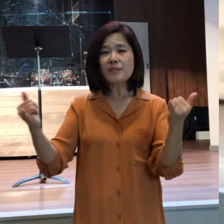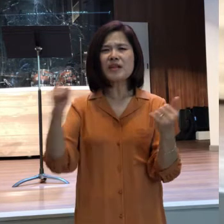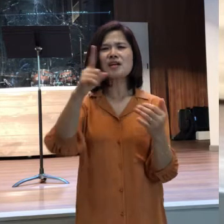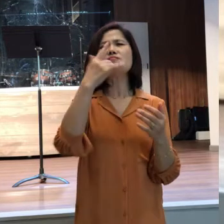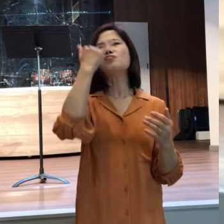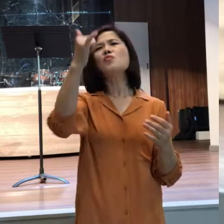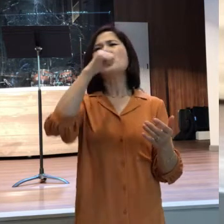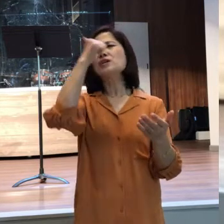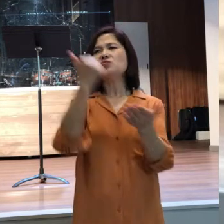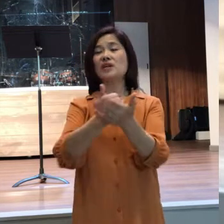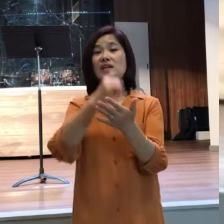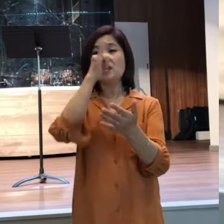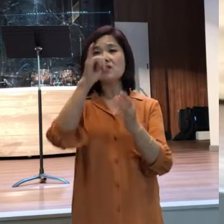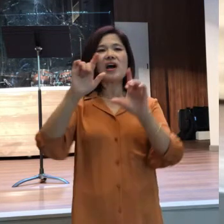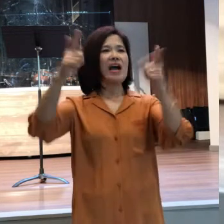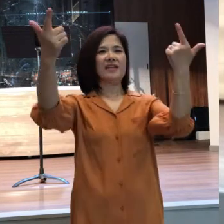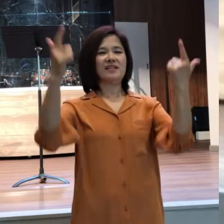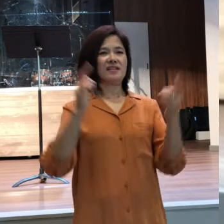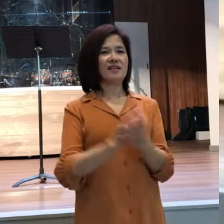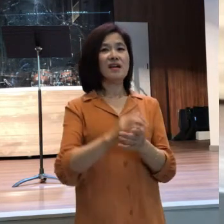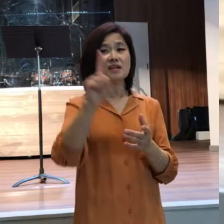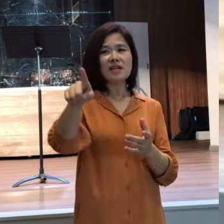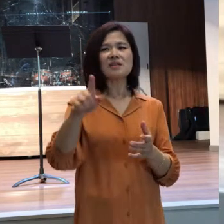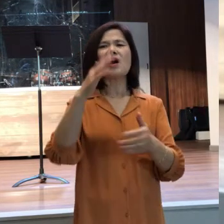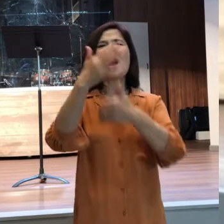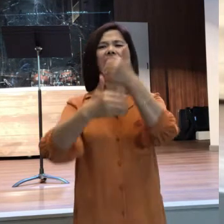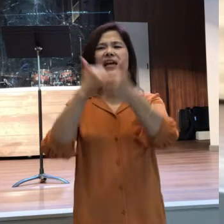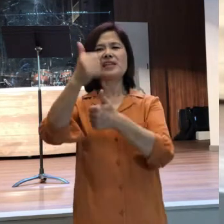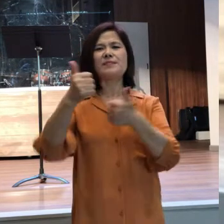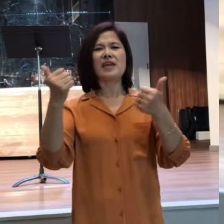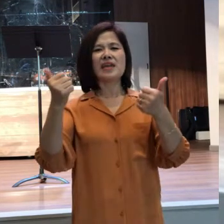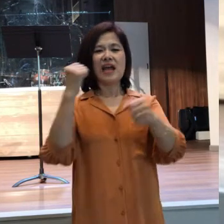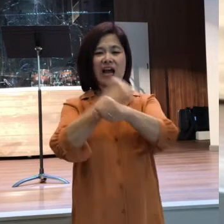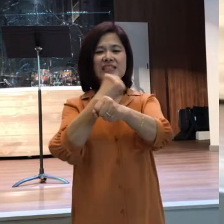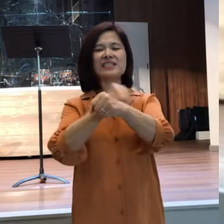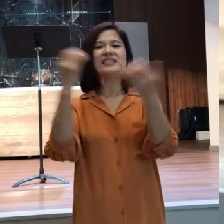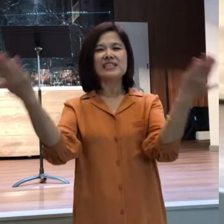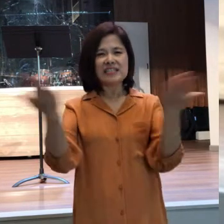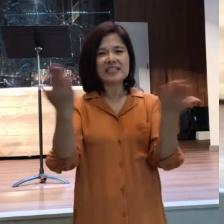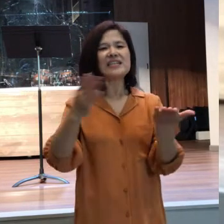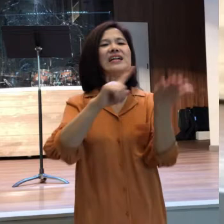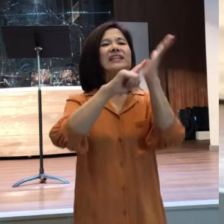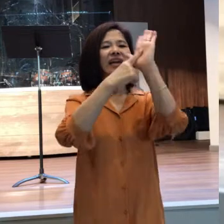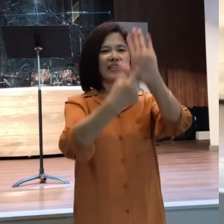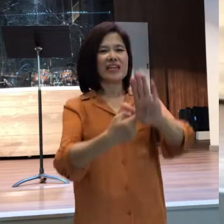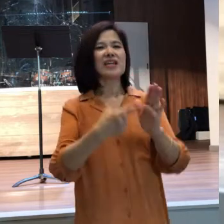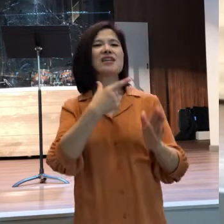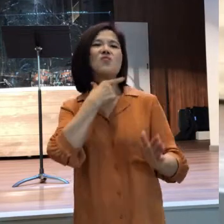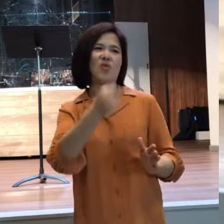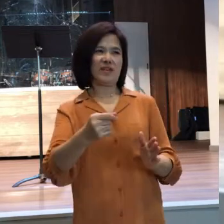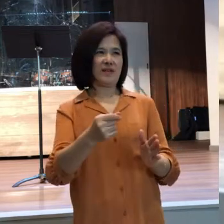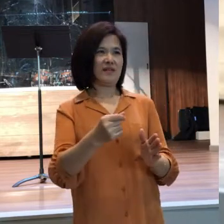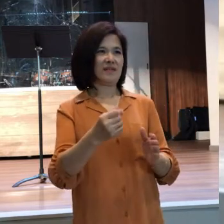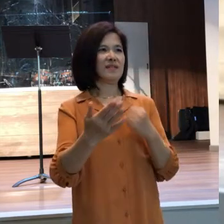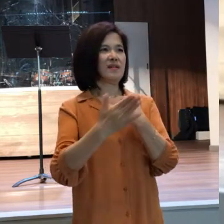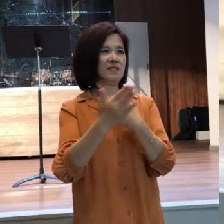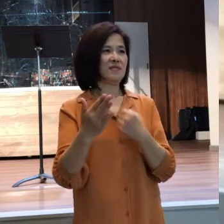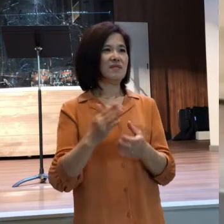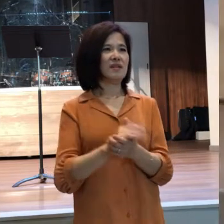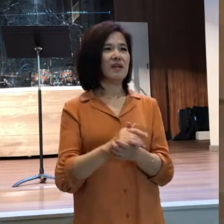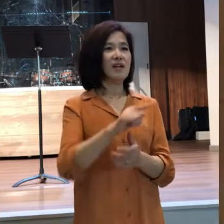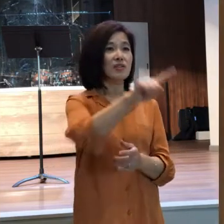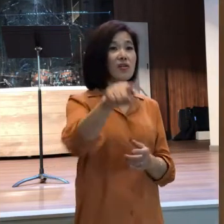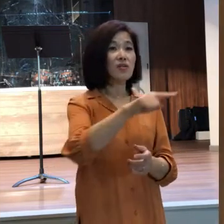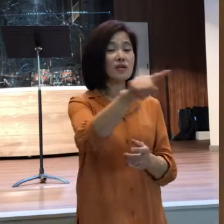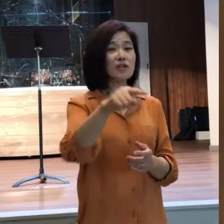사람이나 그 부모의 죄라 인한 것이 아니라 그에게서 하나님이 하시는 일을 나타내고자 하심이라. 너희